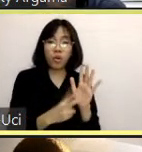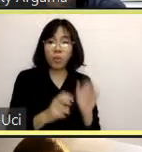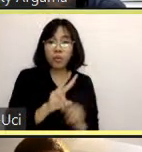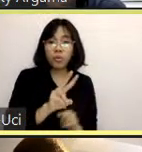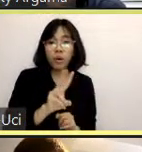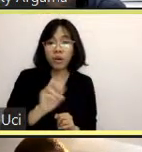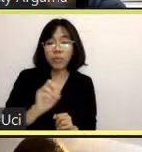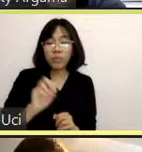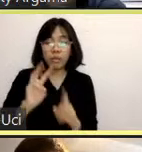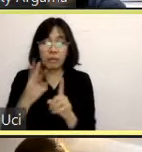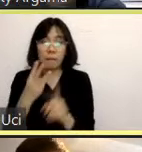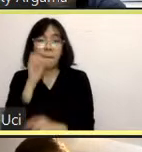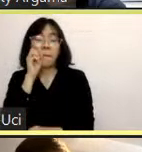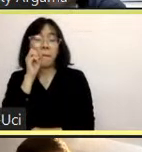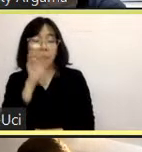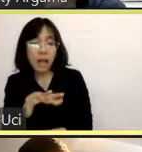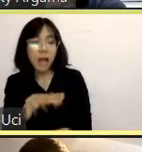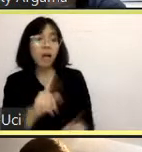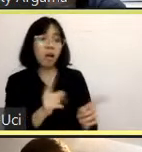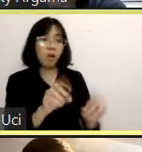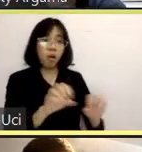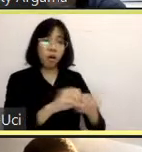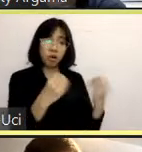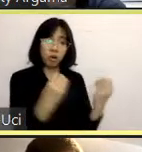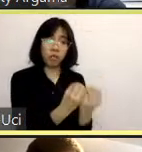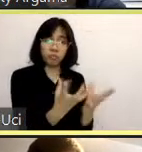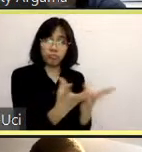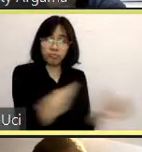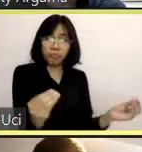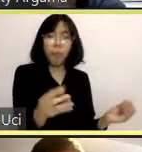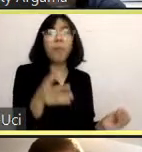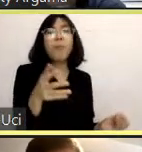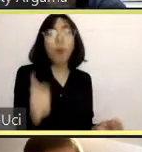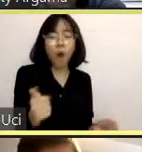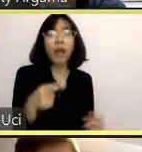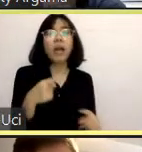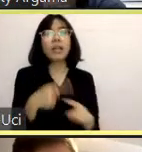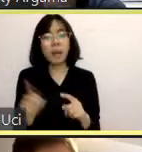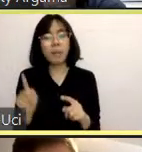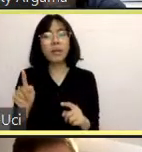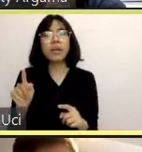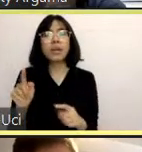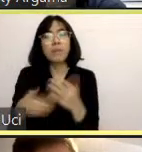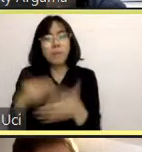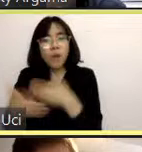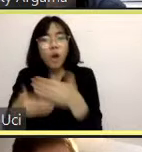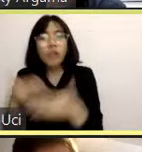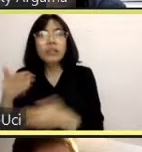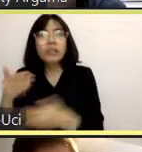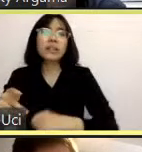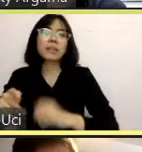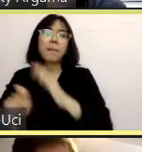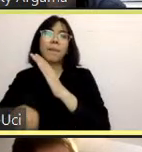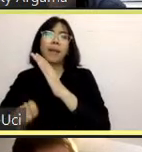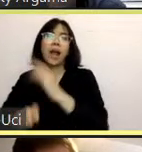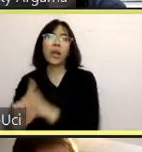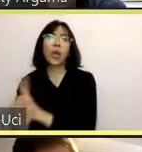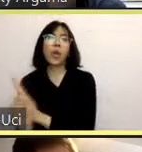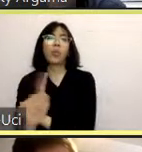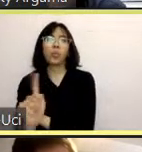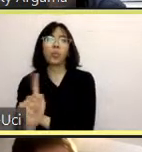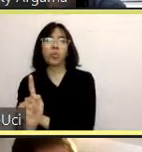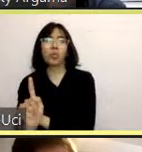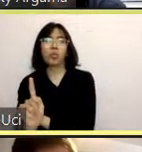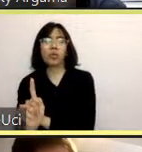itu, sebetulnya Pak Wiranto sempat menyampaikan bahwa akan melalui proses pengadilan. Tapi kemudian keluar terbit Perpu